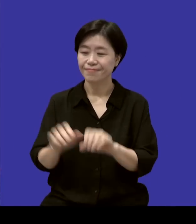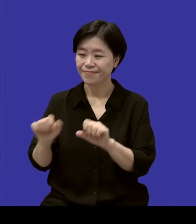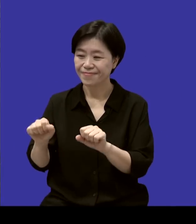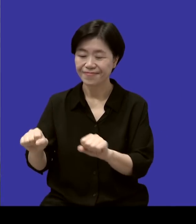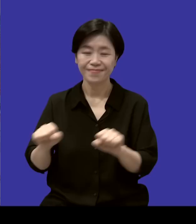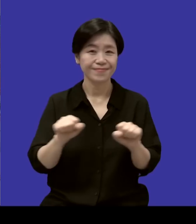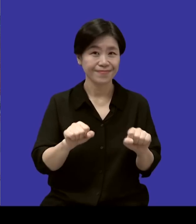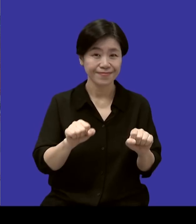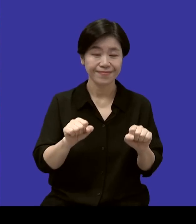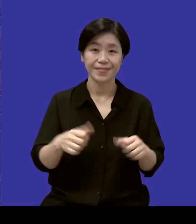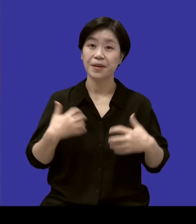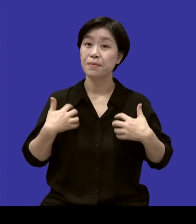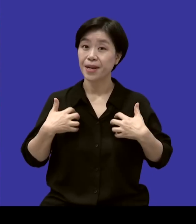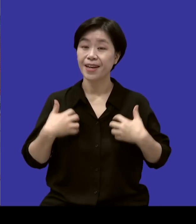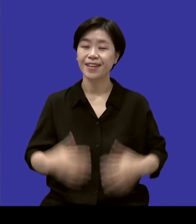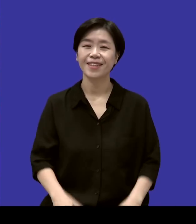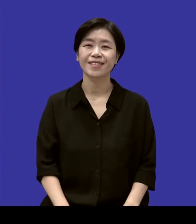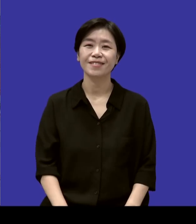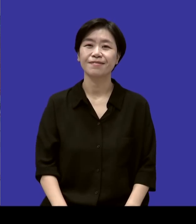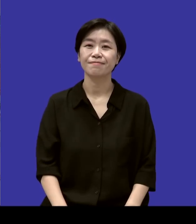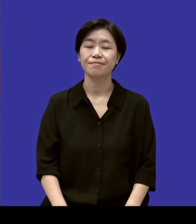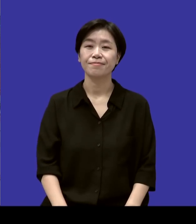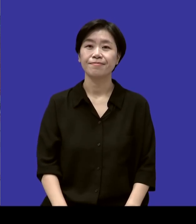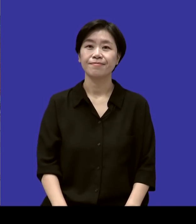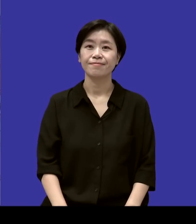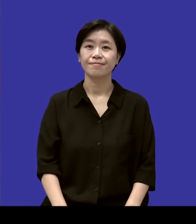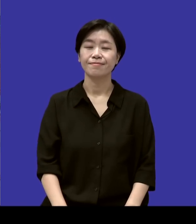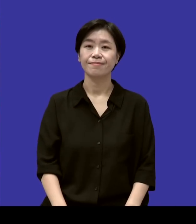안녕하세요. 안녕하세요. 반갑습니다. 반갑습니다.